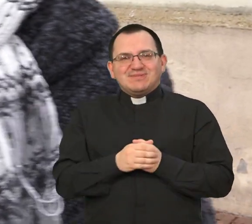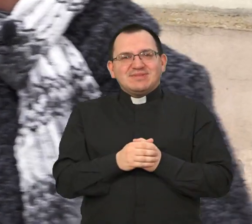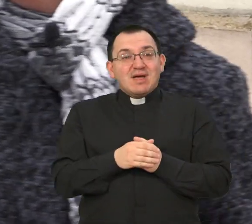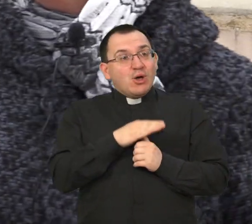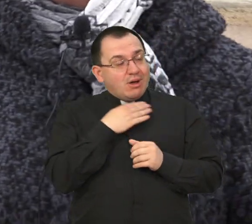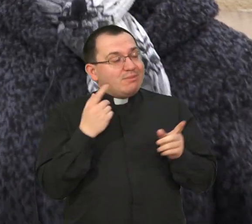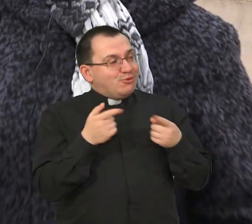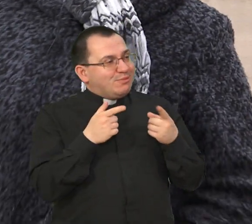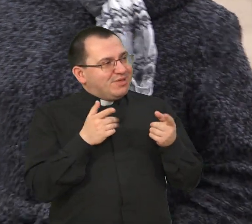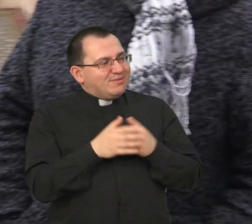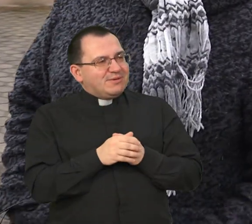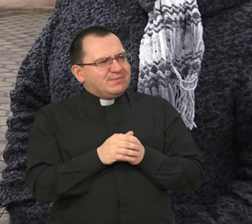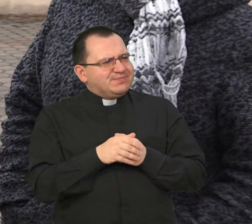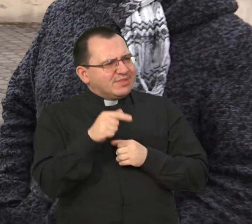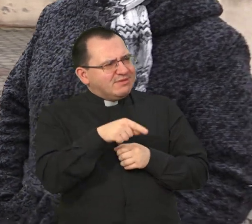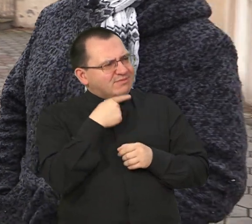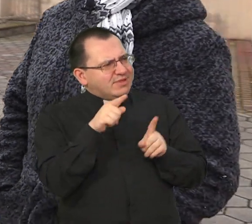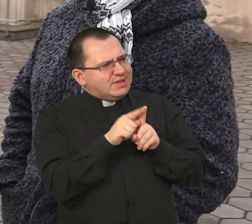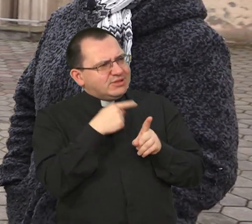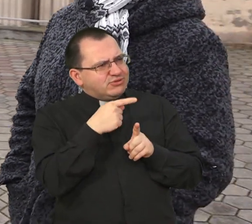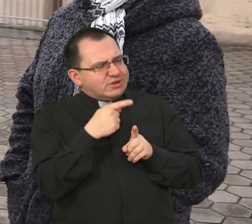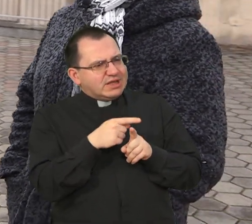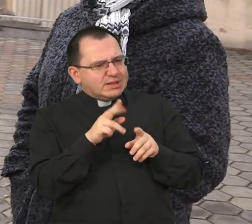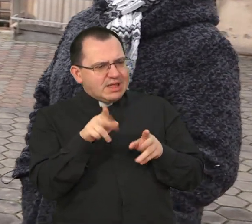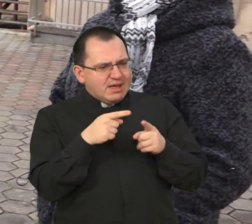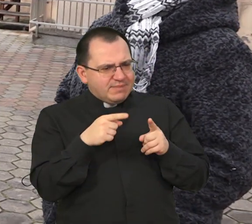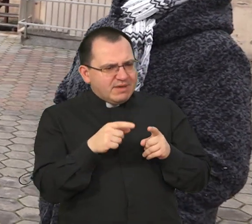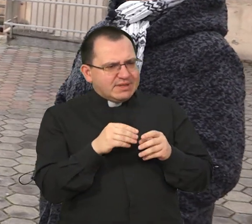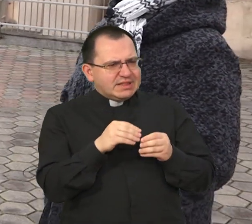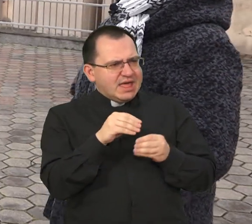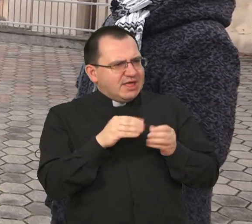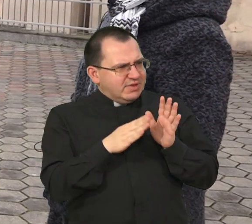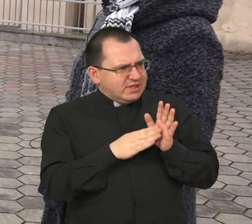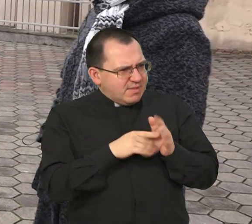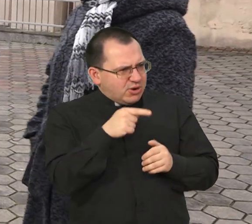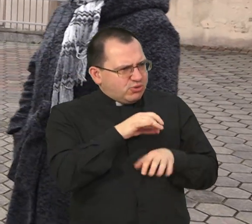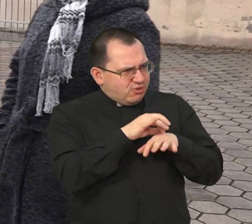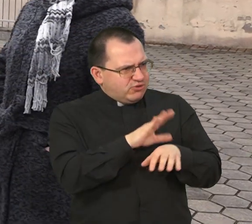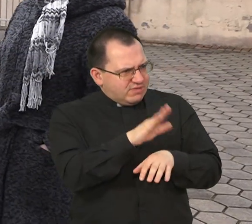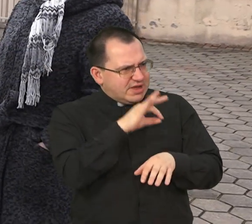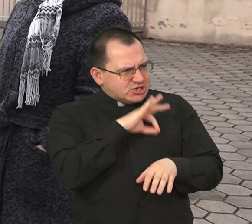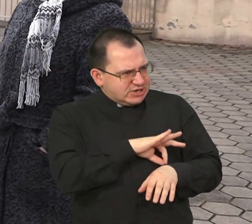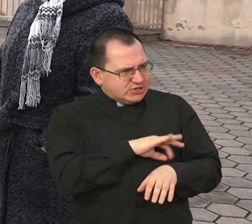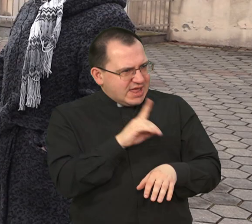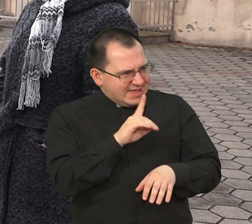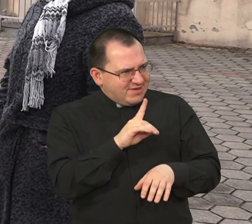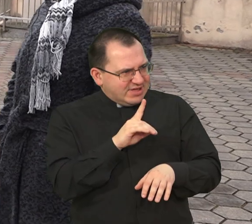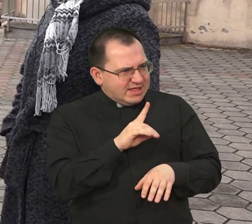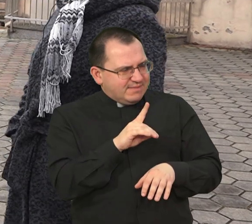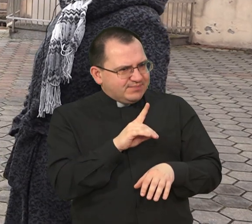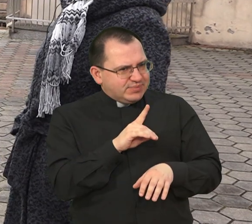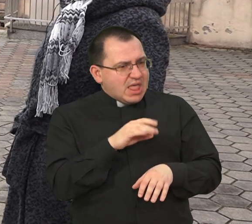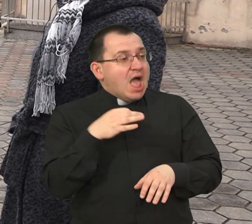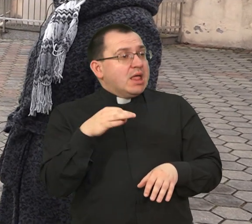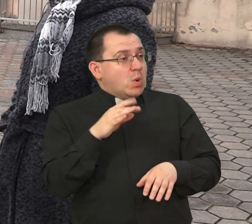da. Pjevao. Da. Spomenuli ste da pjevate u jednoj ženskoj vokalnoj skupini, Sveti Marko. Da, tu skupinu vodi vaša kći, da, Ivana. Da, moja najstarija Ivana.